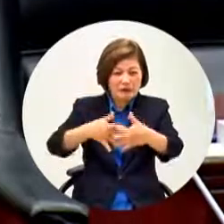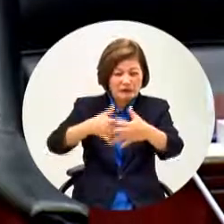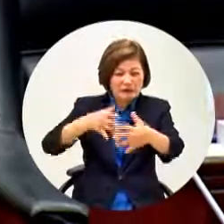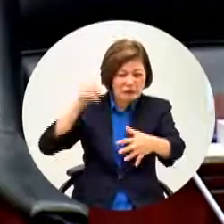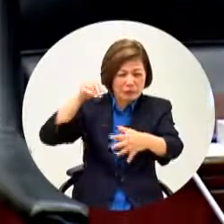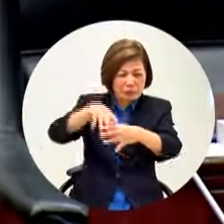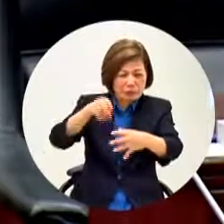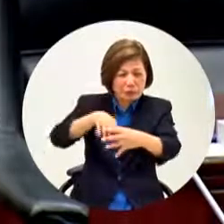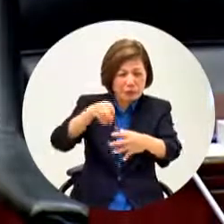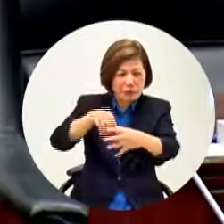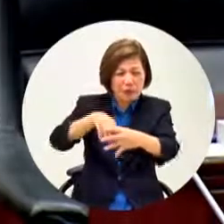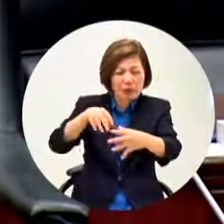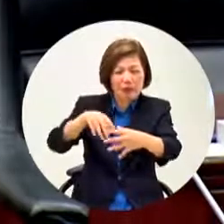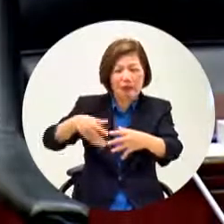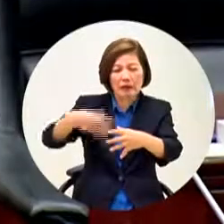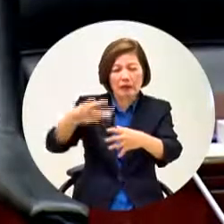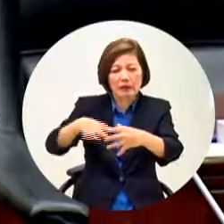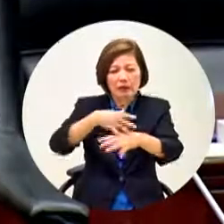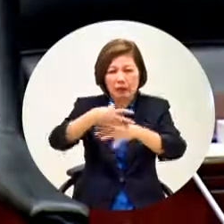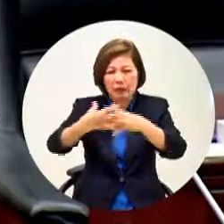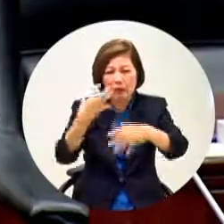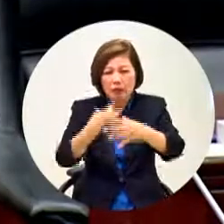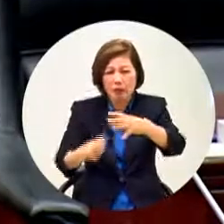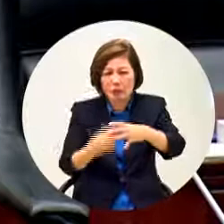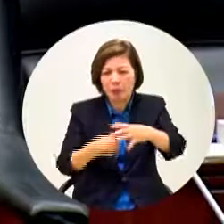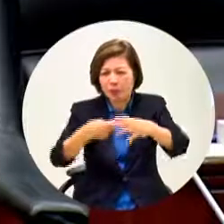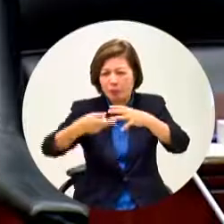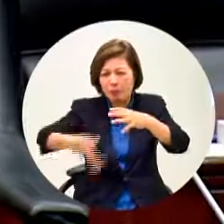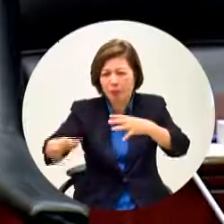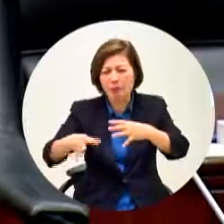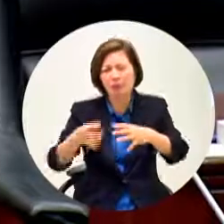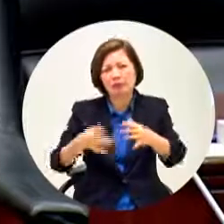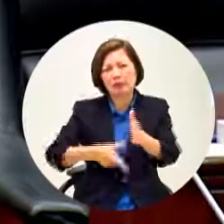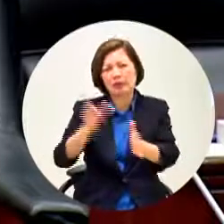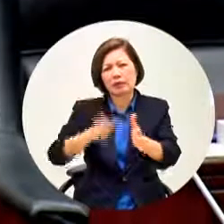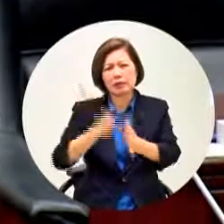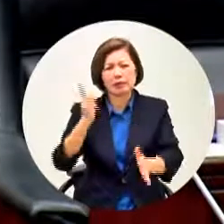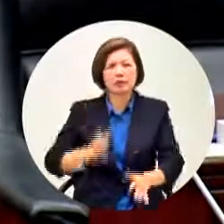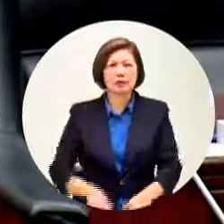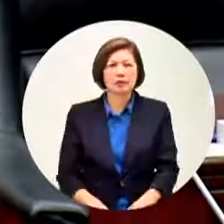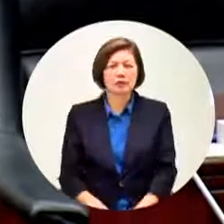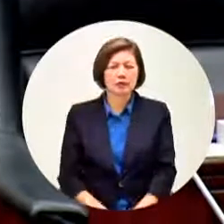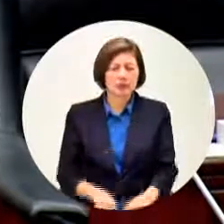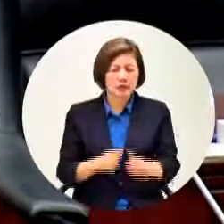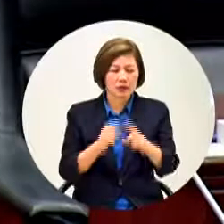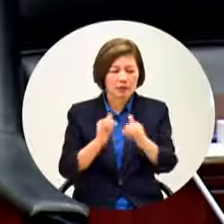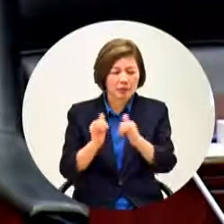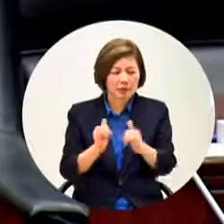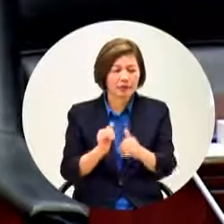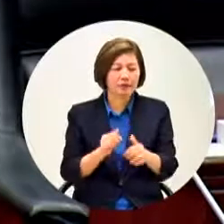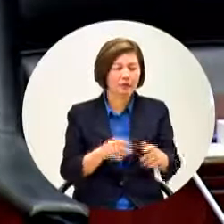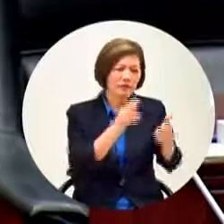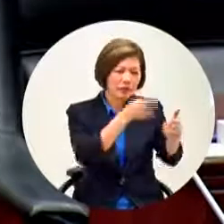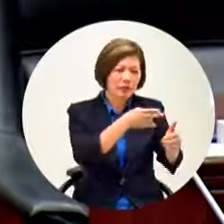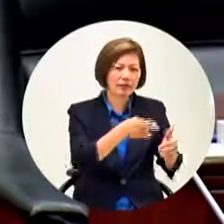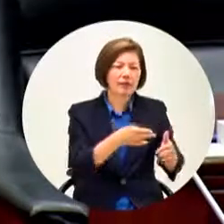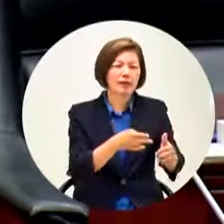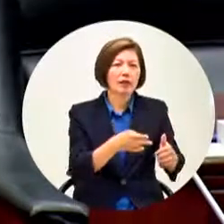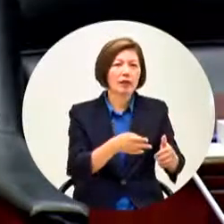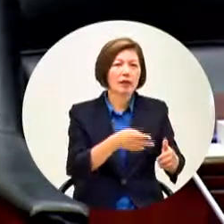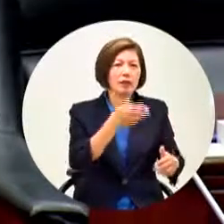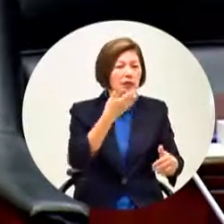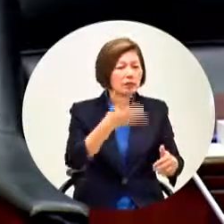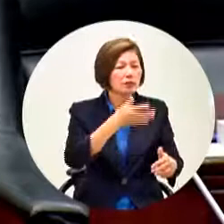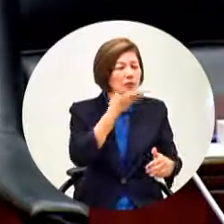好，是毋拢抽袂好？尾啊，敢若伊甲通知即、這个民众，甲通知水利局，佮加一台抽水机